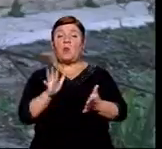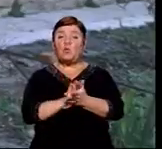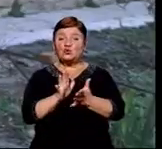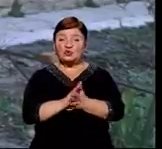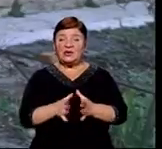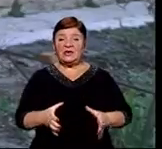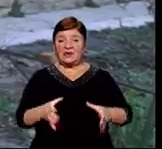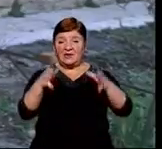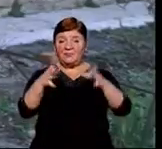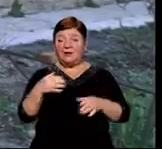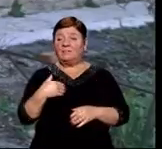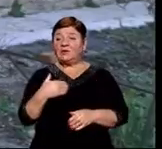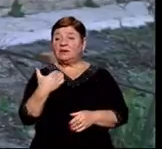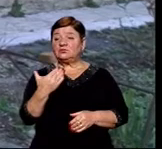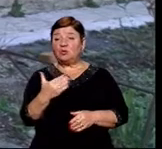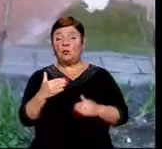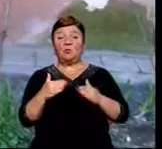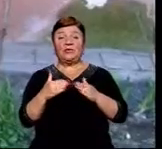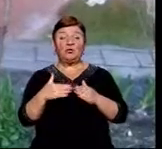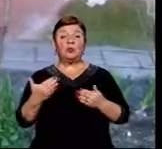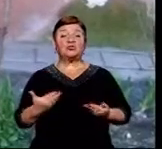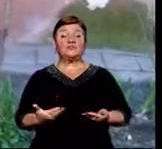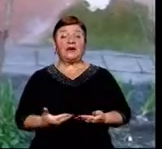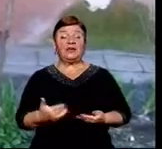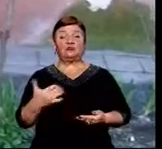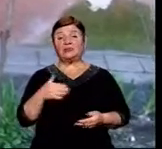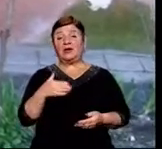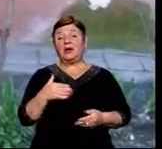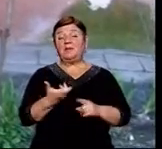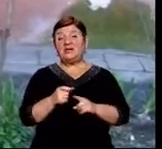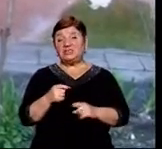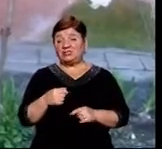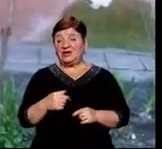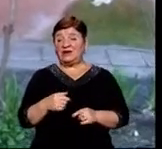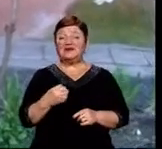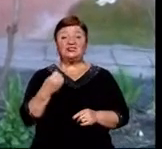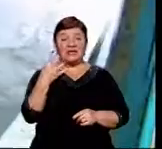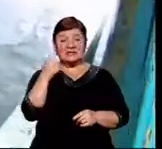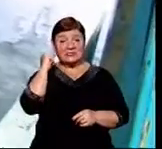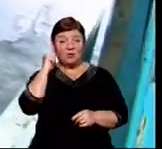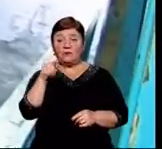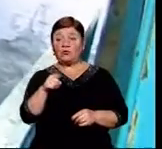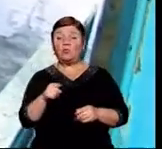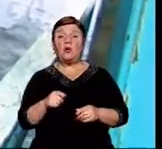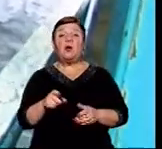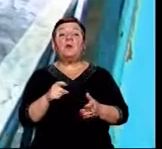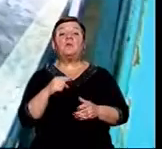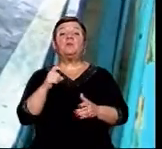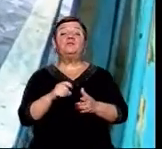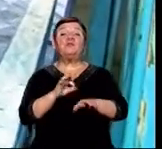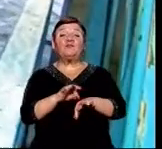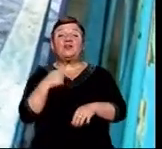мусорники. Ужгородка Наталія Рожкович у цьому будинку проживає більше 12 років. За її словами, обробку під'їздів у цьому будинку проводять